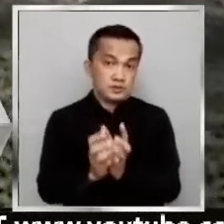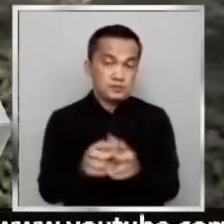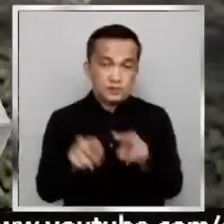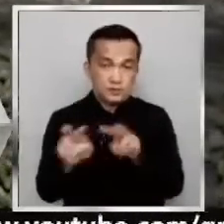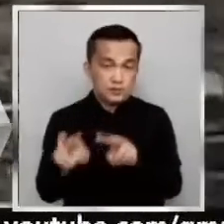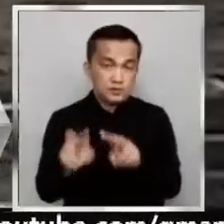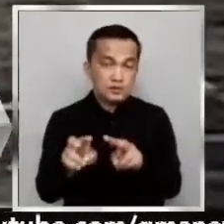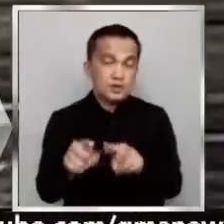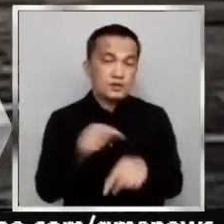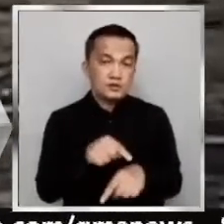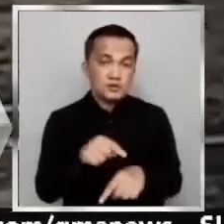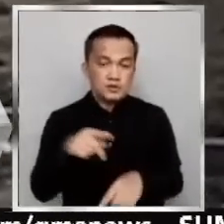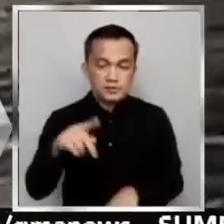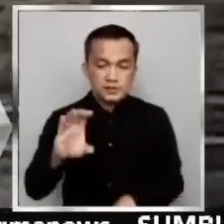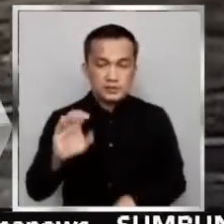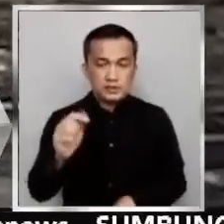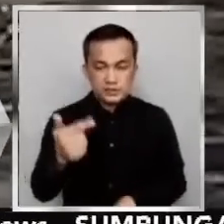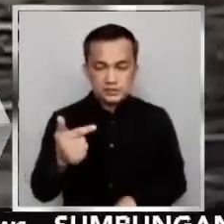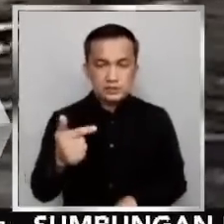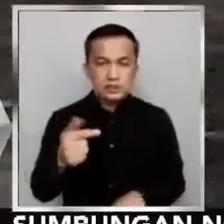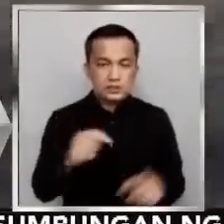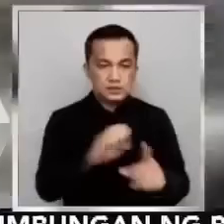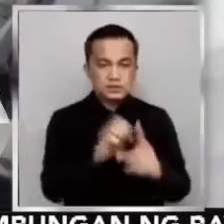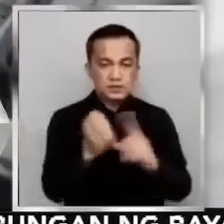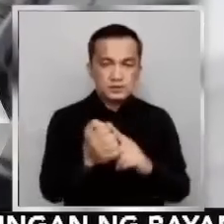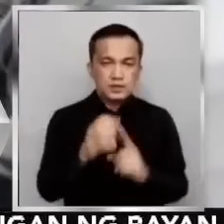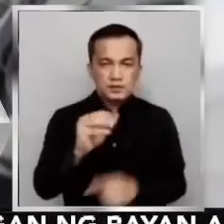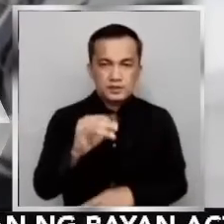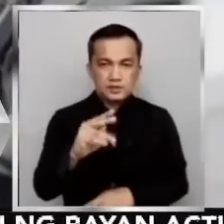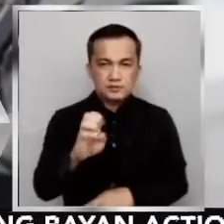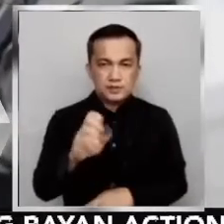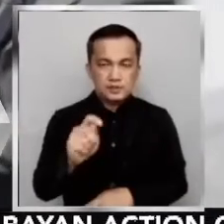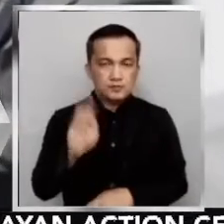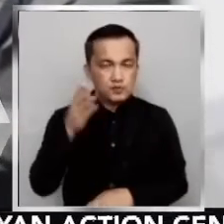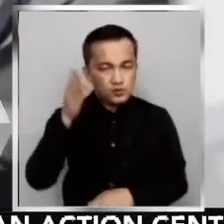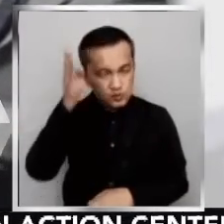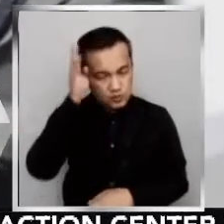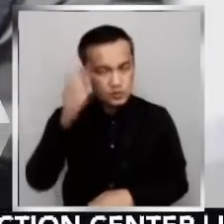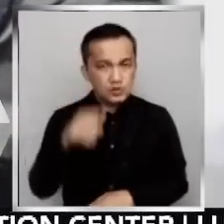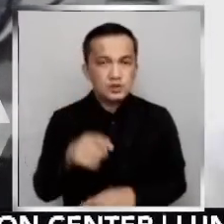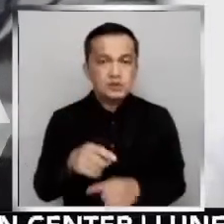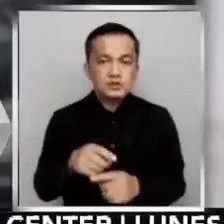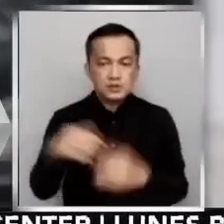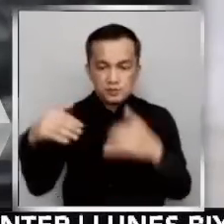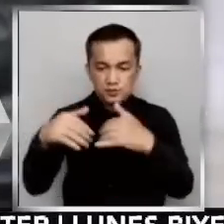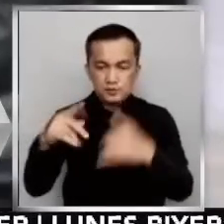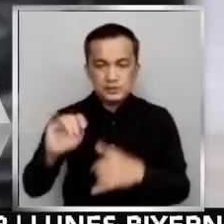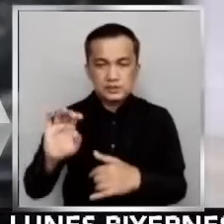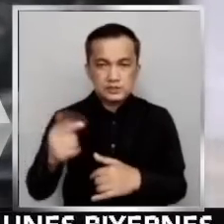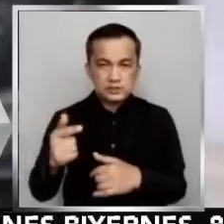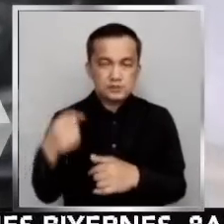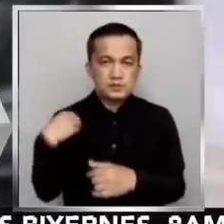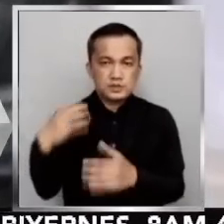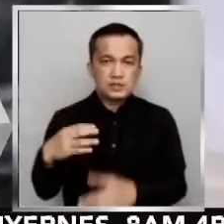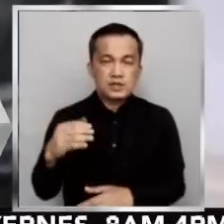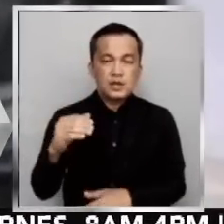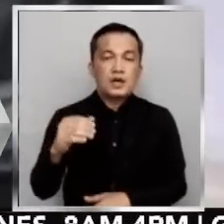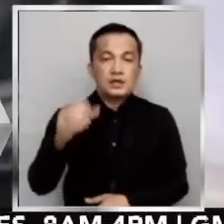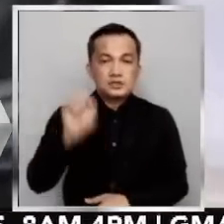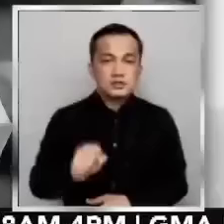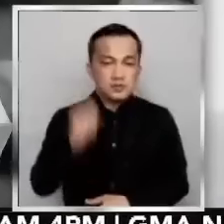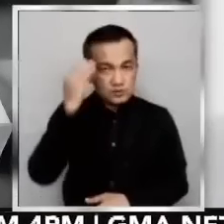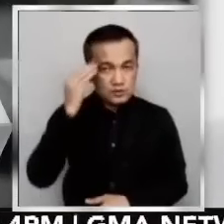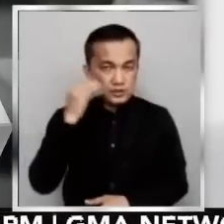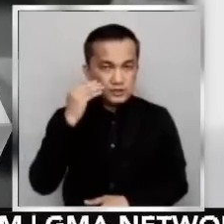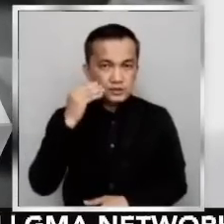ito ang PCG at Environmental Management Bureau. Nakipagpulong din ang PCG sa ilang opisyal ng South Korea para sa pagdating ng